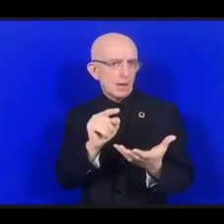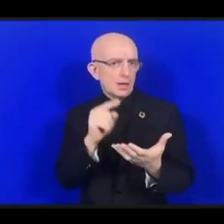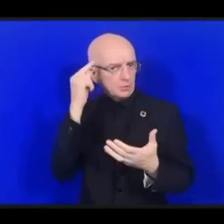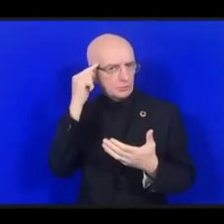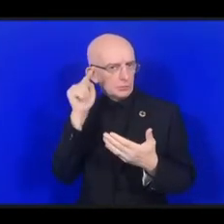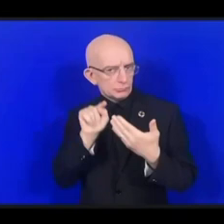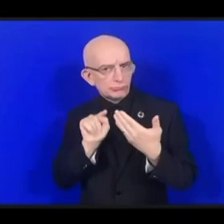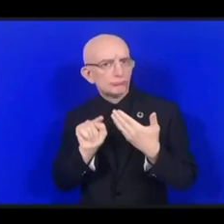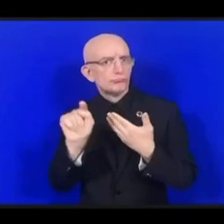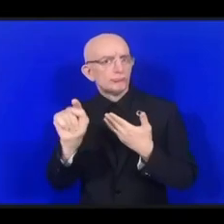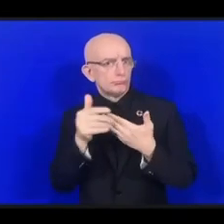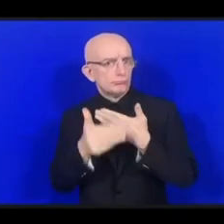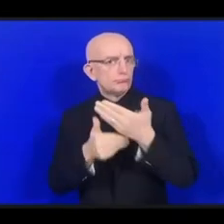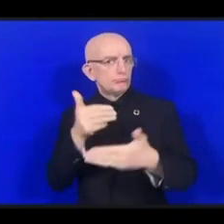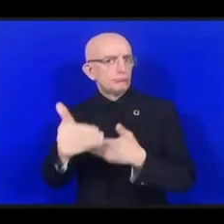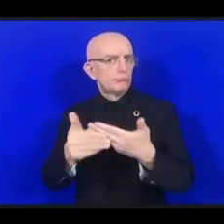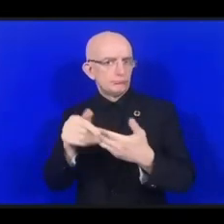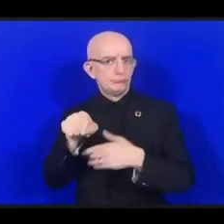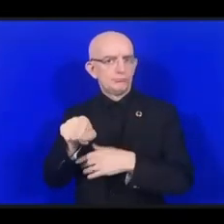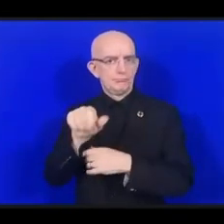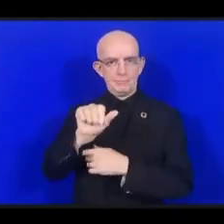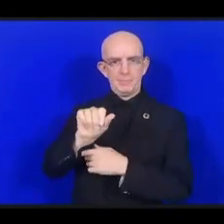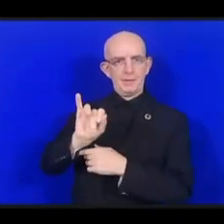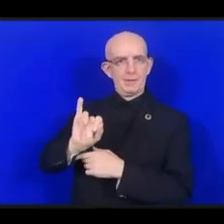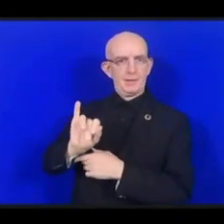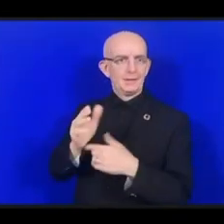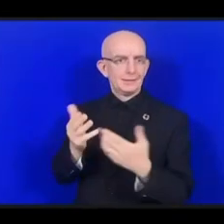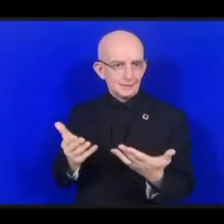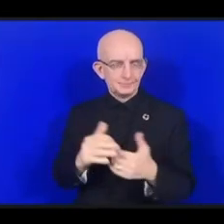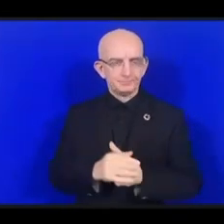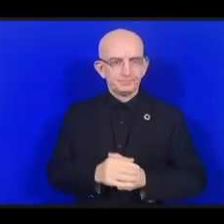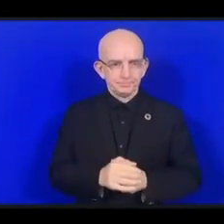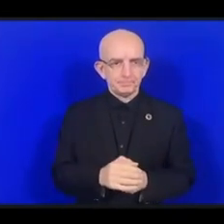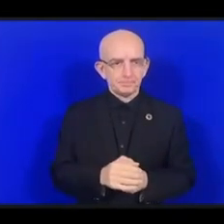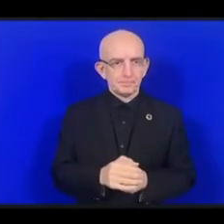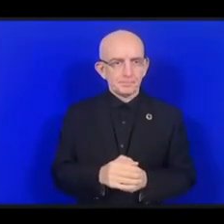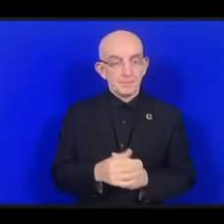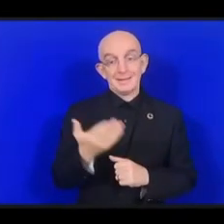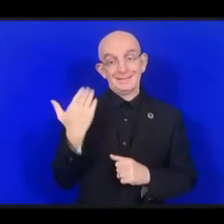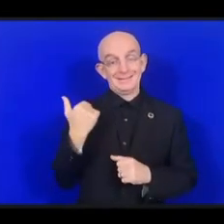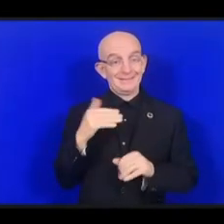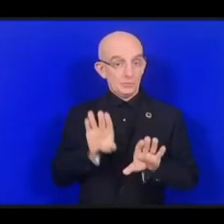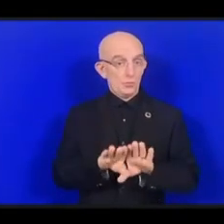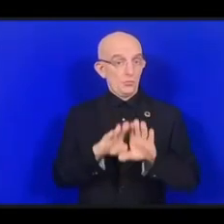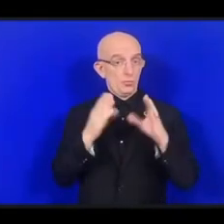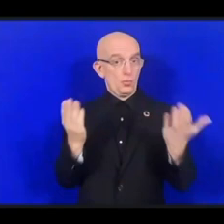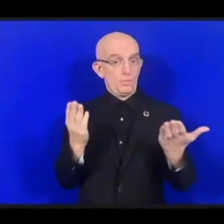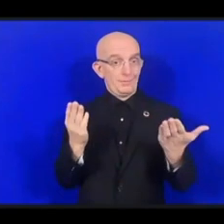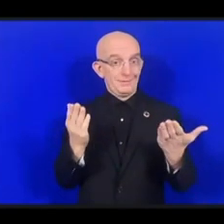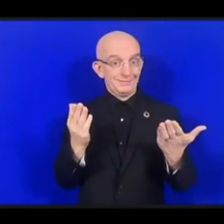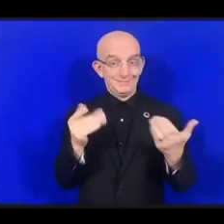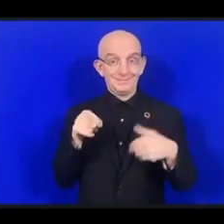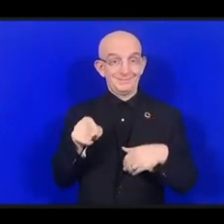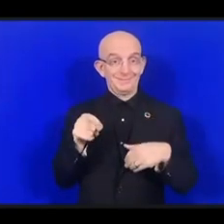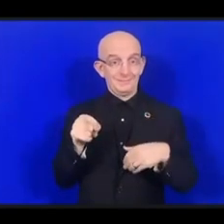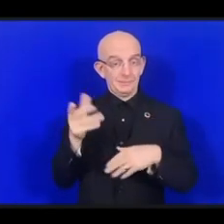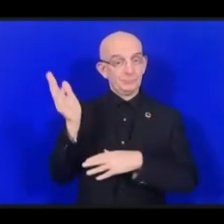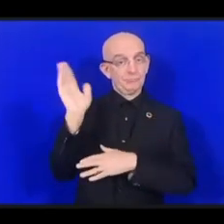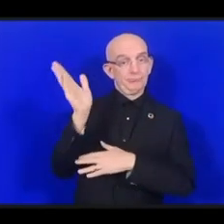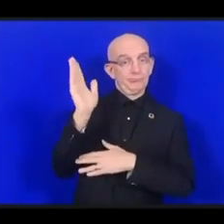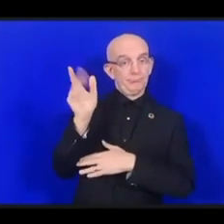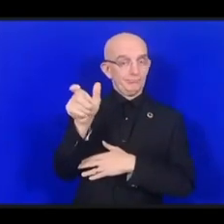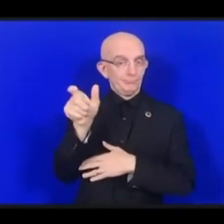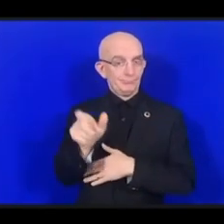d'introduction son excellence le Premier ministre Kishida du Japon nous a parler des